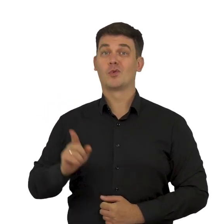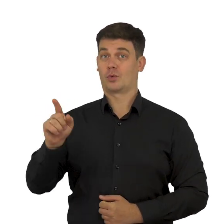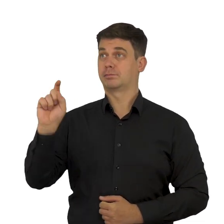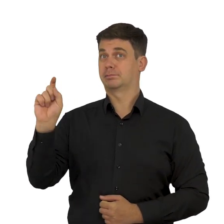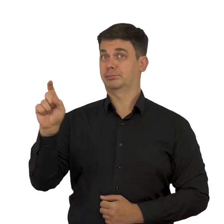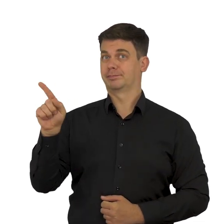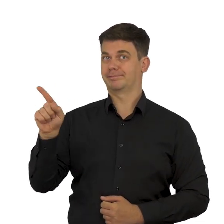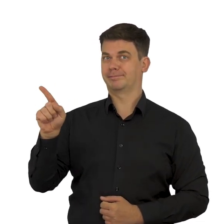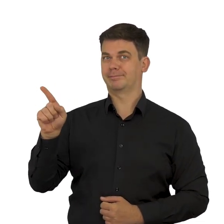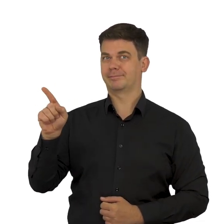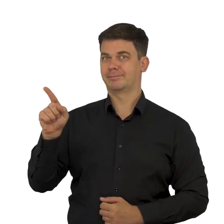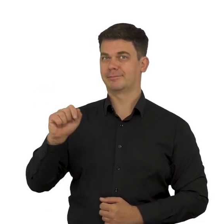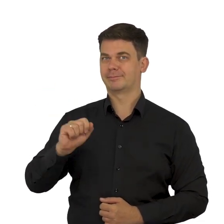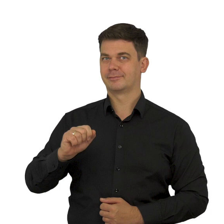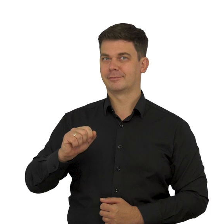Dotykamy go.